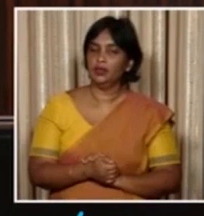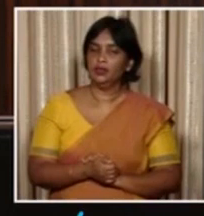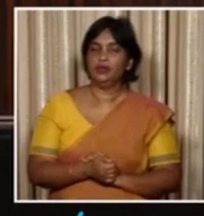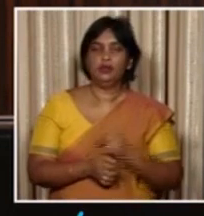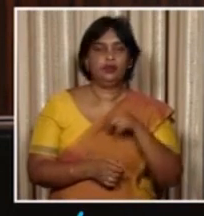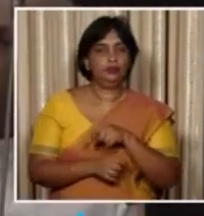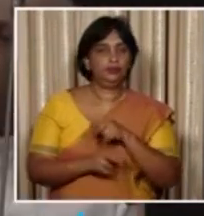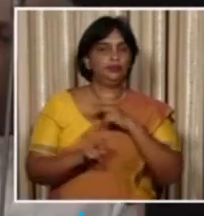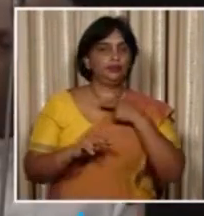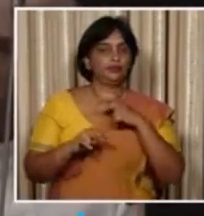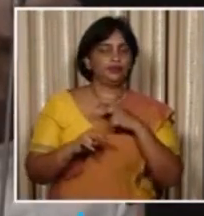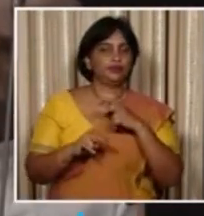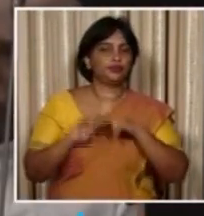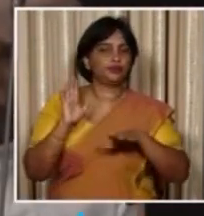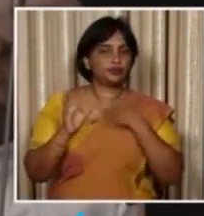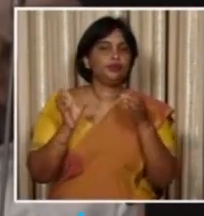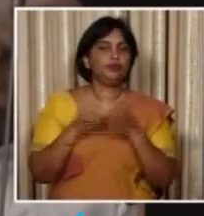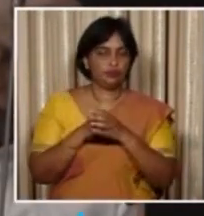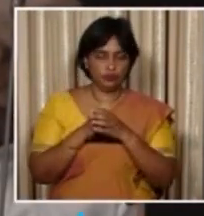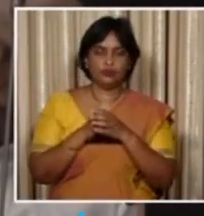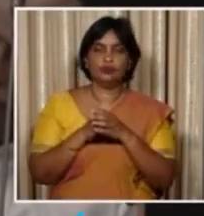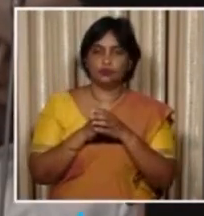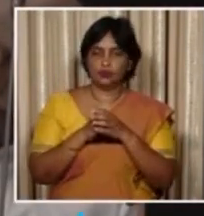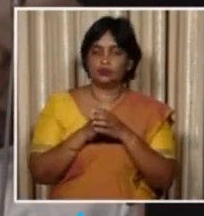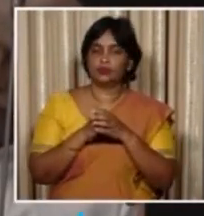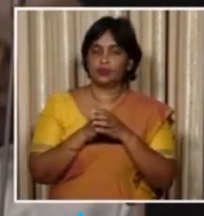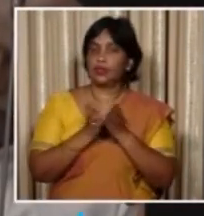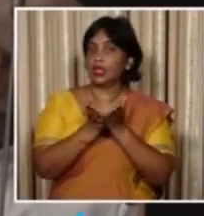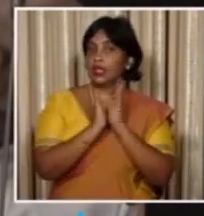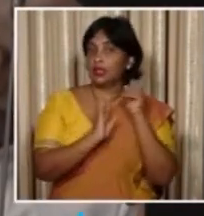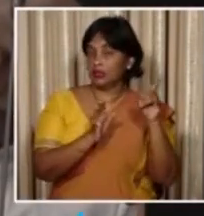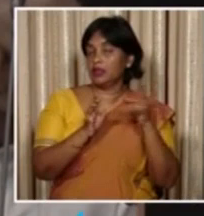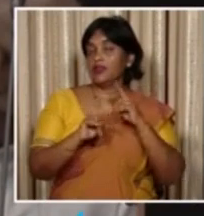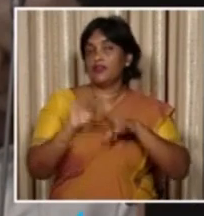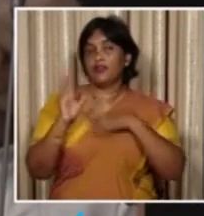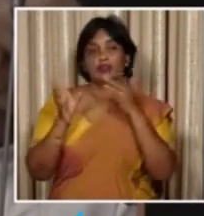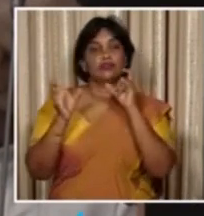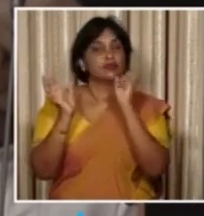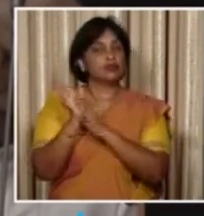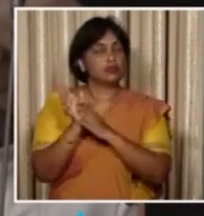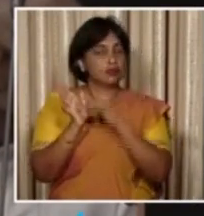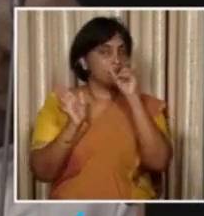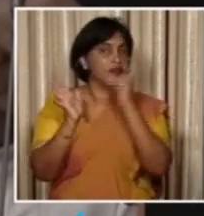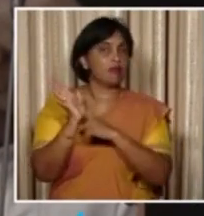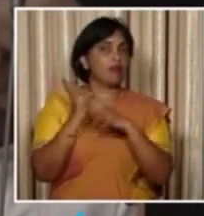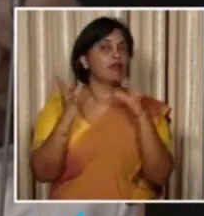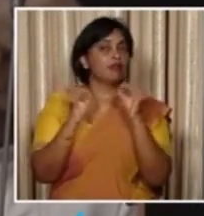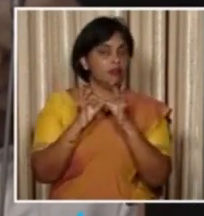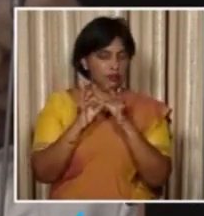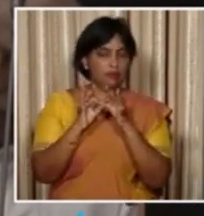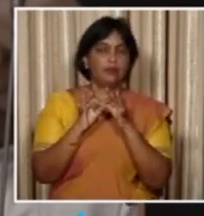Just the Paris Club plus India and others minus China has become the official creditors committee. China opted out, so we